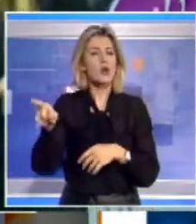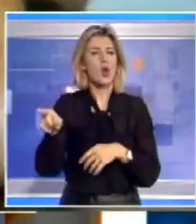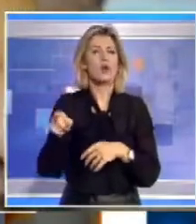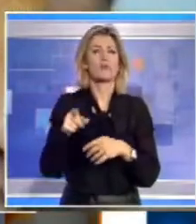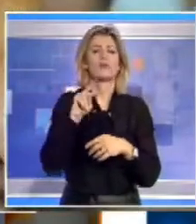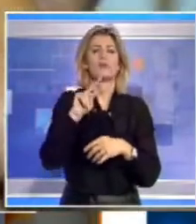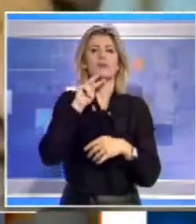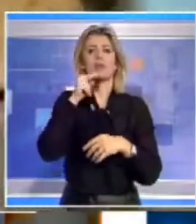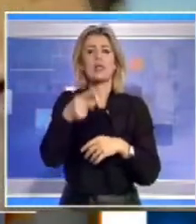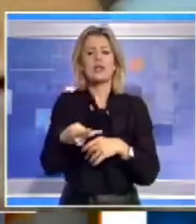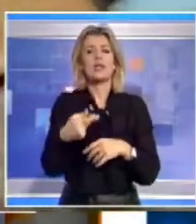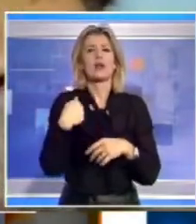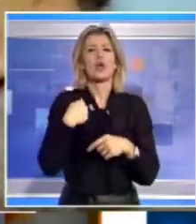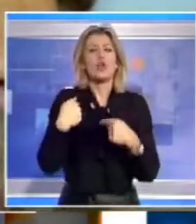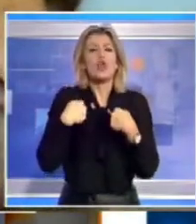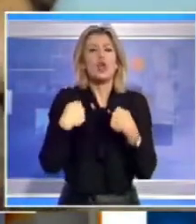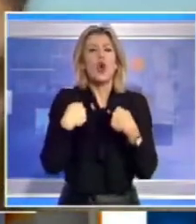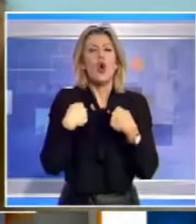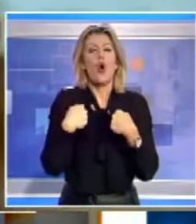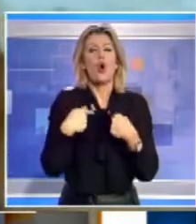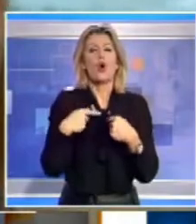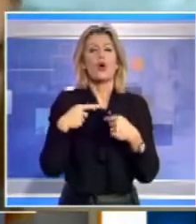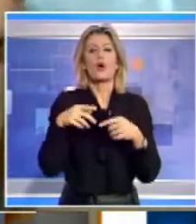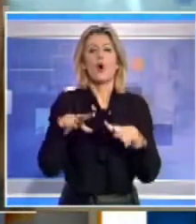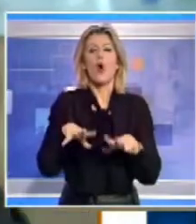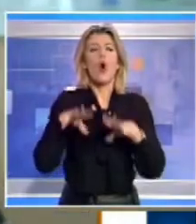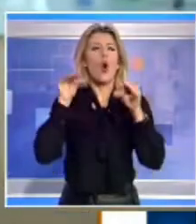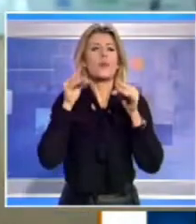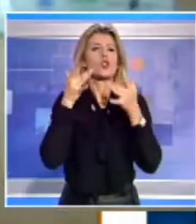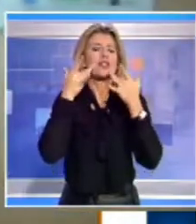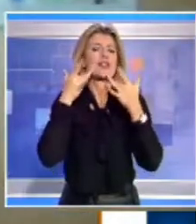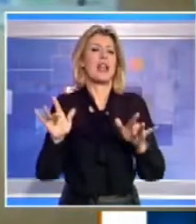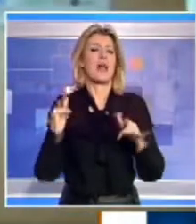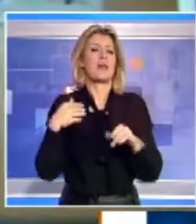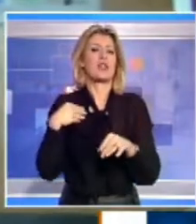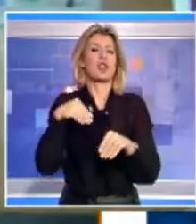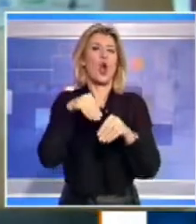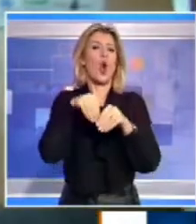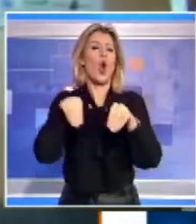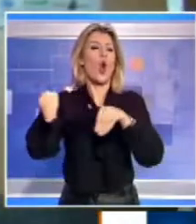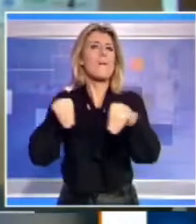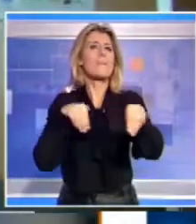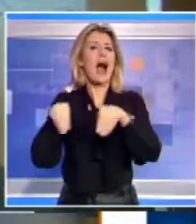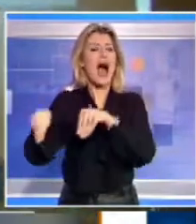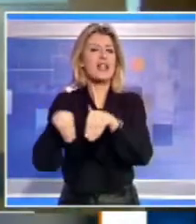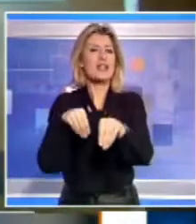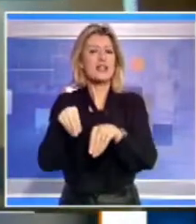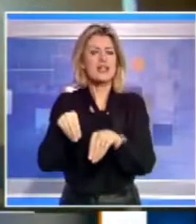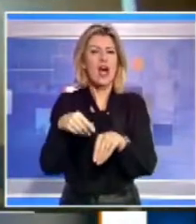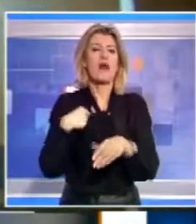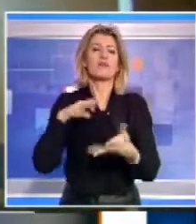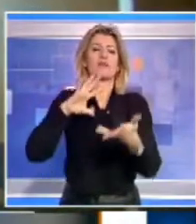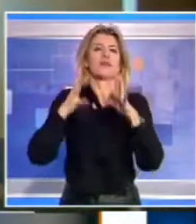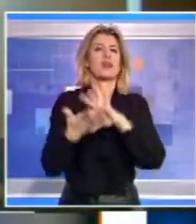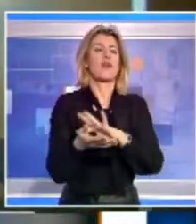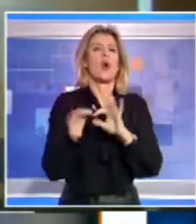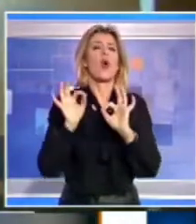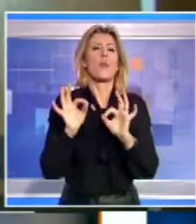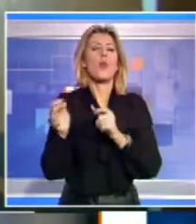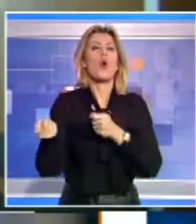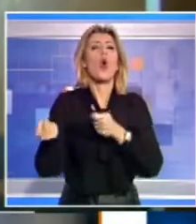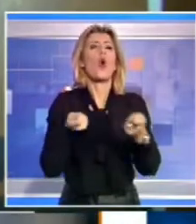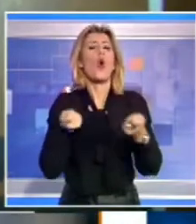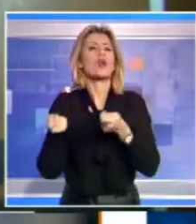film. Nulla rimane, tutto qui. Io ho cominciato con una semplice comparsa, oggi sono diventato, insomma, coordinatore di tutti i